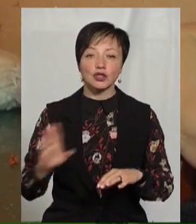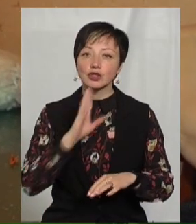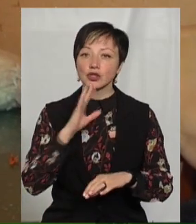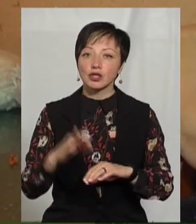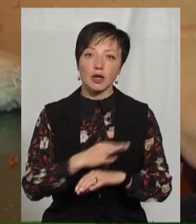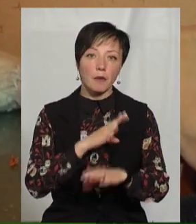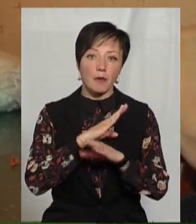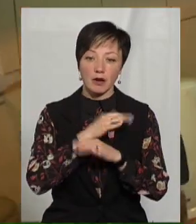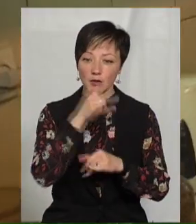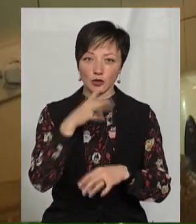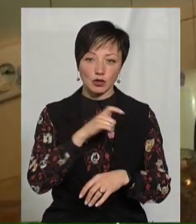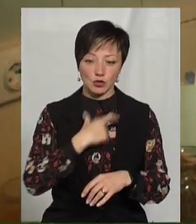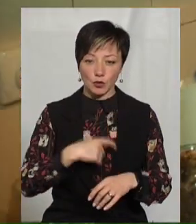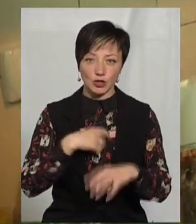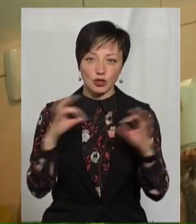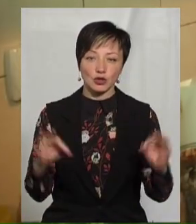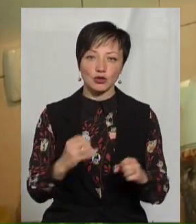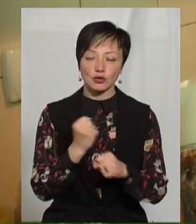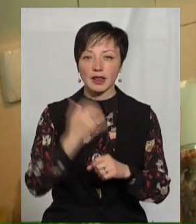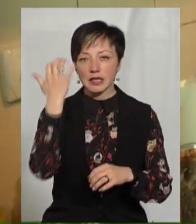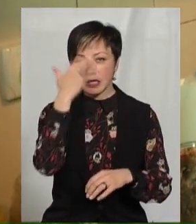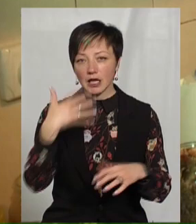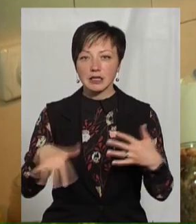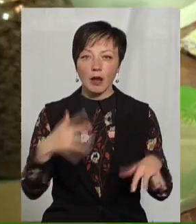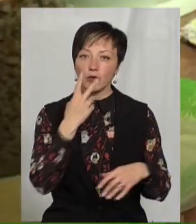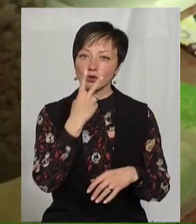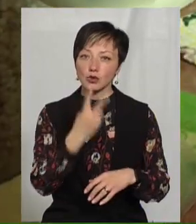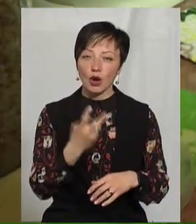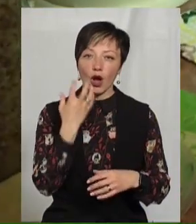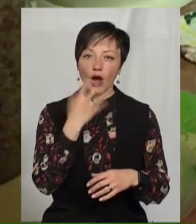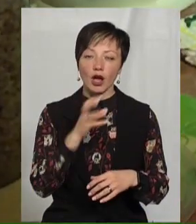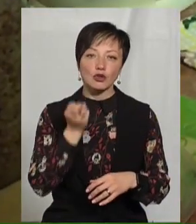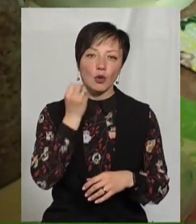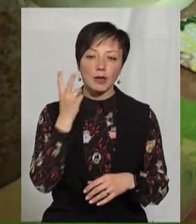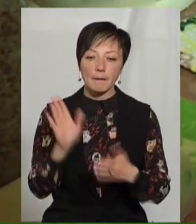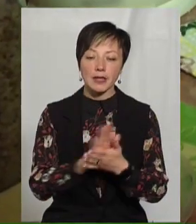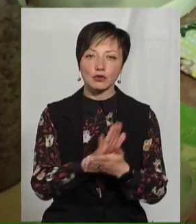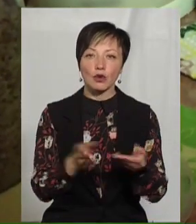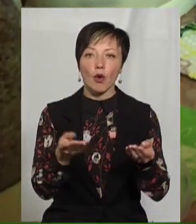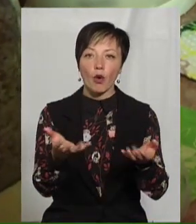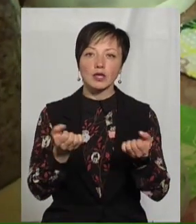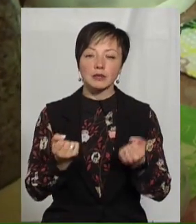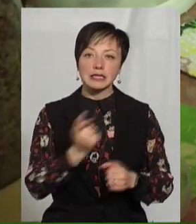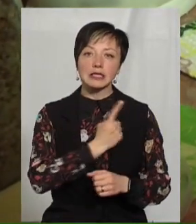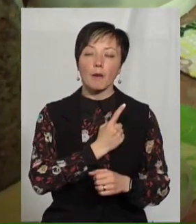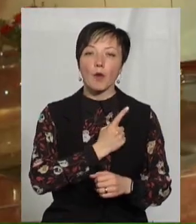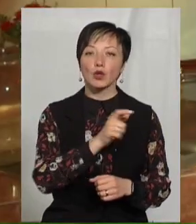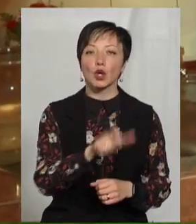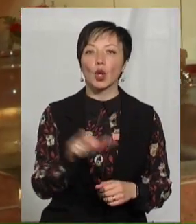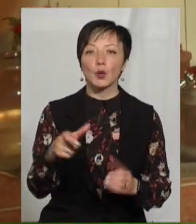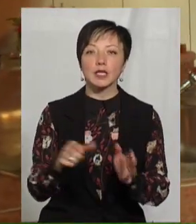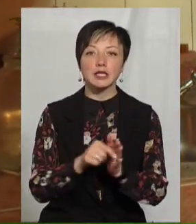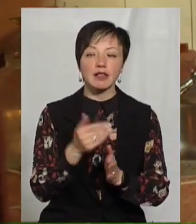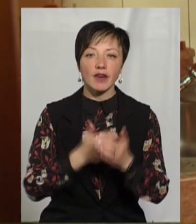може дійсно яйця жарити. Крім незрячих та слабозорих, гарячі обіди від волонтерів безкоштовно отримують і самотні люди з інвалідністю, які, каже